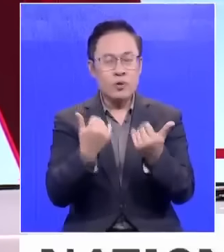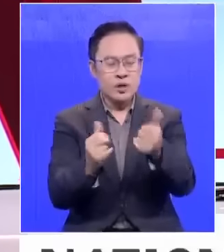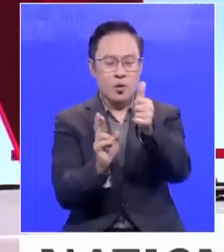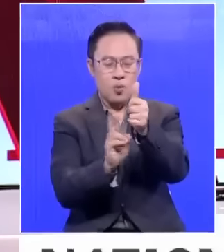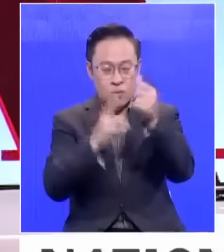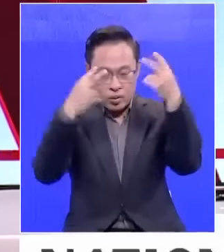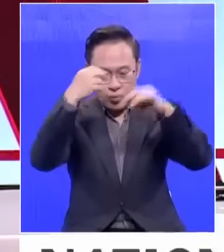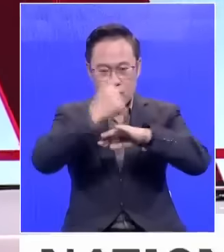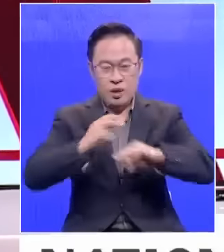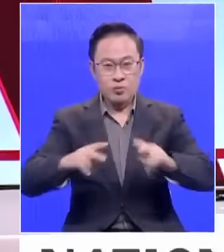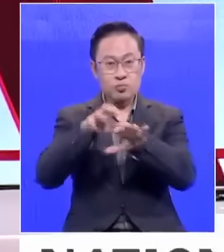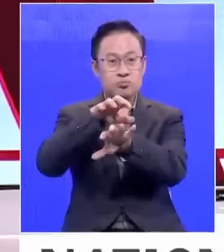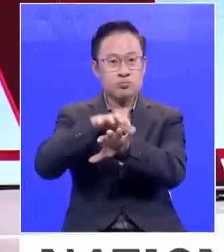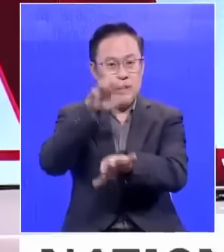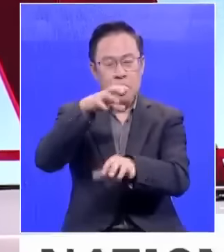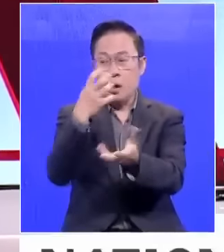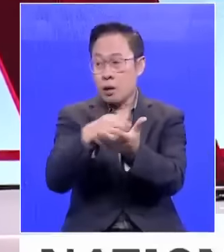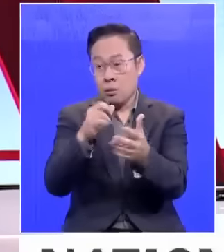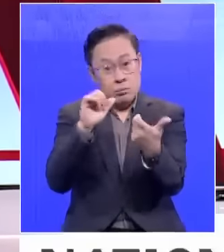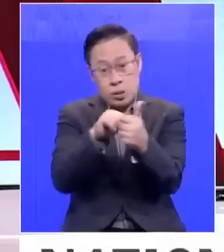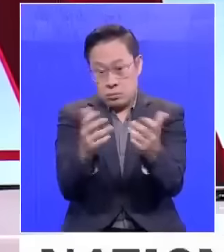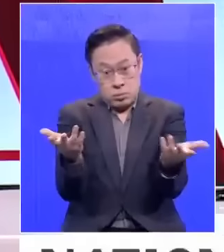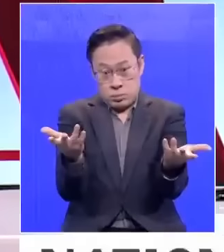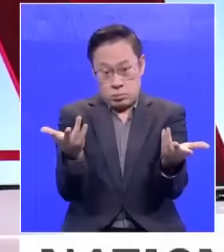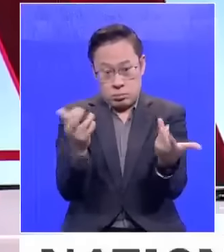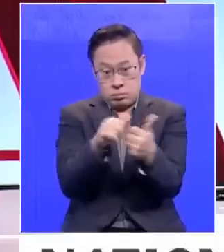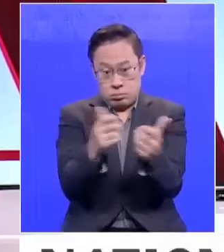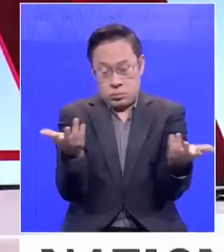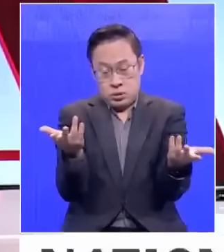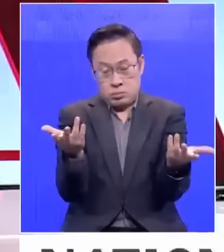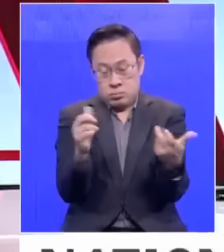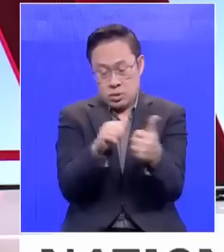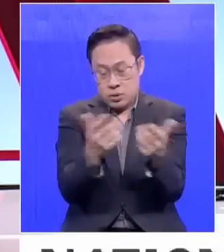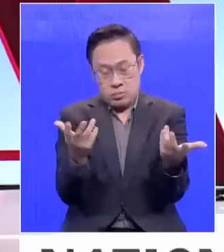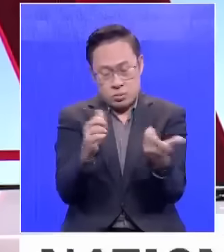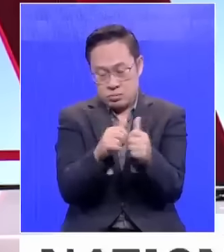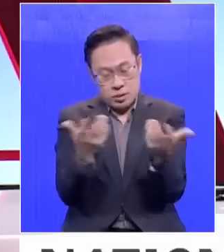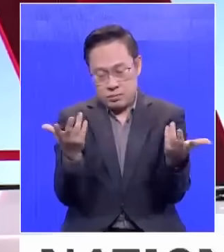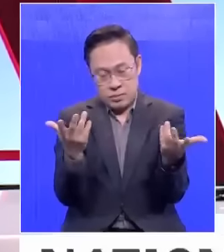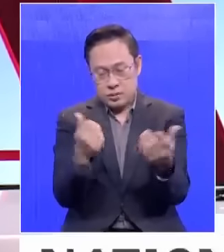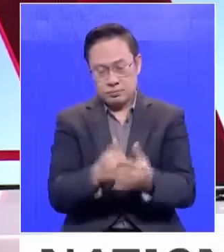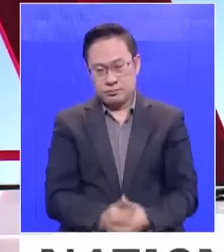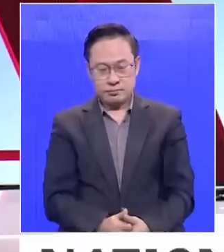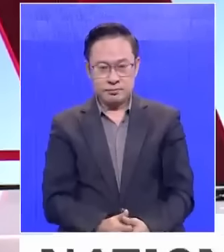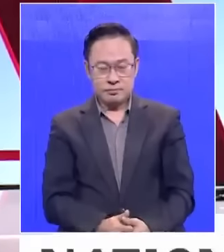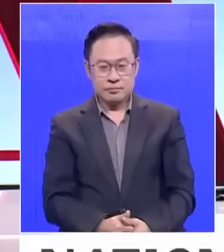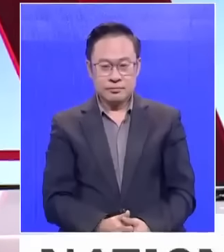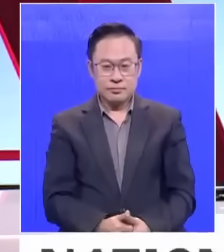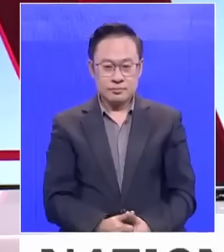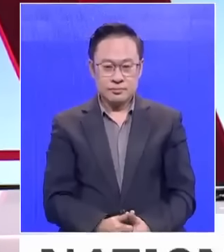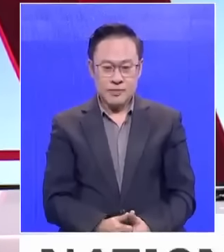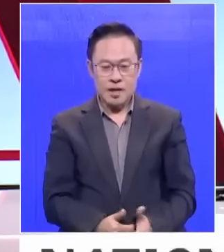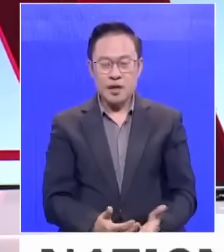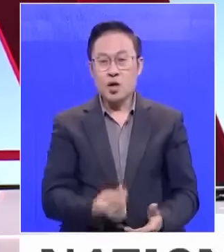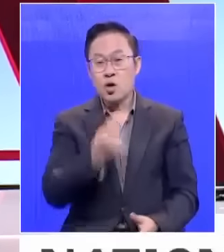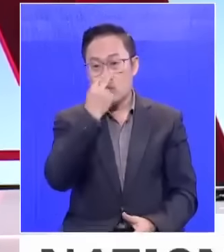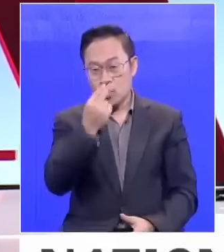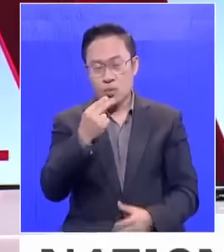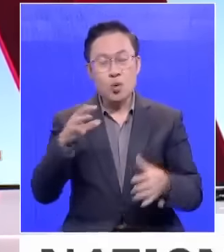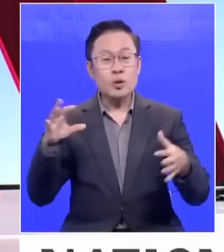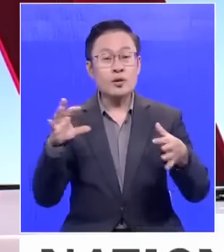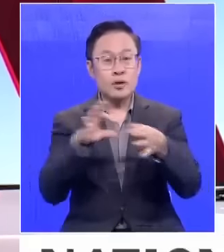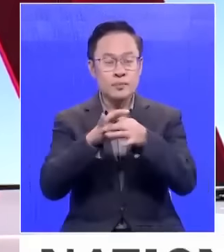งนะรองนายกก็บอกไม่มีอะไรถ้ามีรองนายกภูมิธรรมต้องไปด้วยแล้ว ครับ เดี๋ยวว่ากันช่วงการเมืองเพราะวันนี้ลุ้นกันหลายเรื่องเลยท่านผู้ชมครับรวมถึ